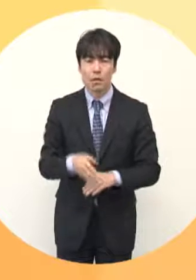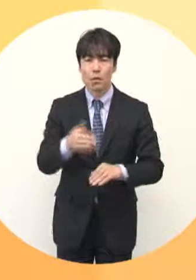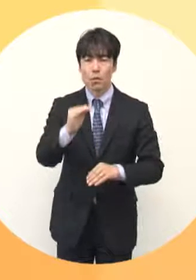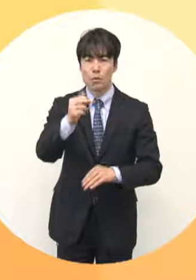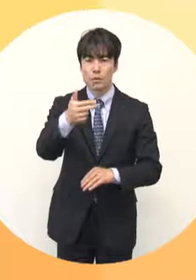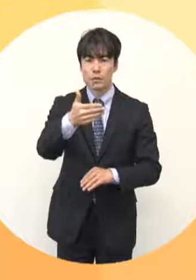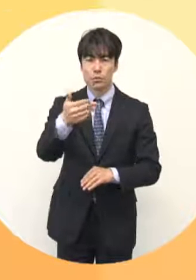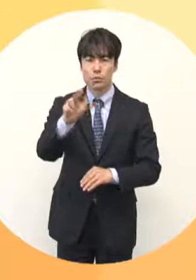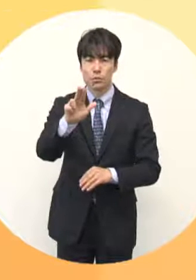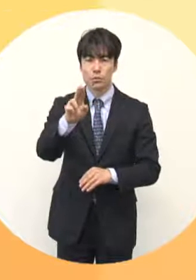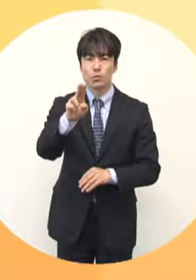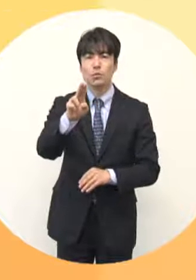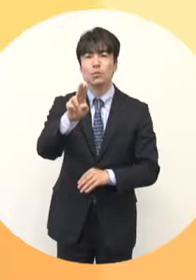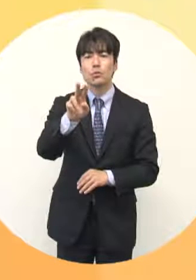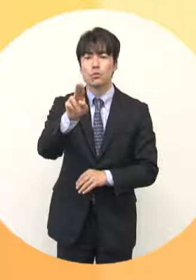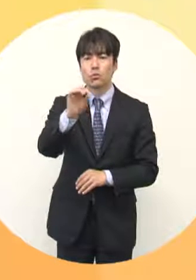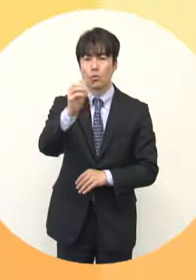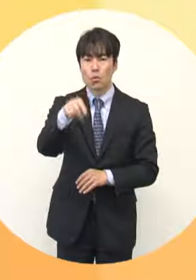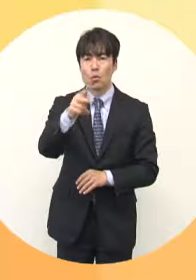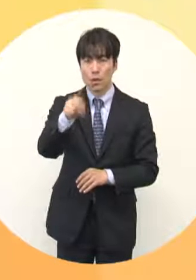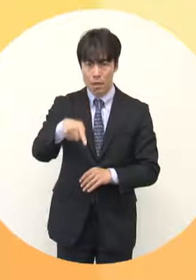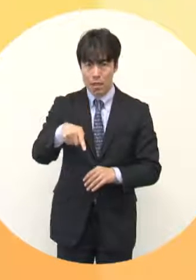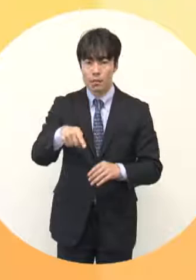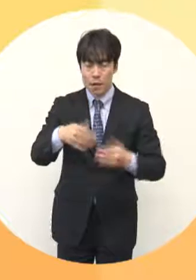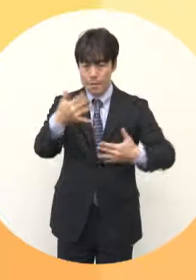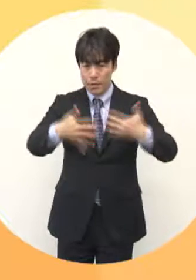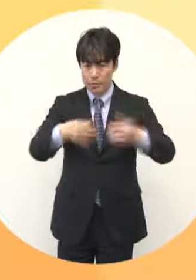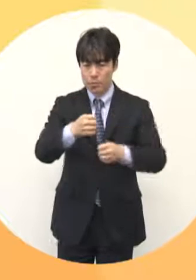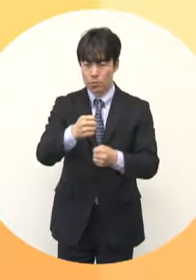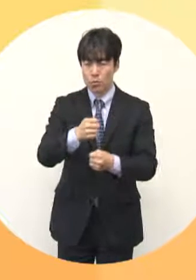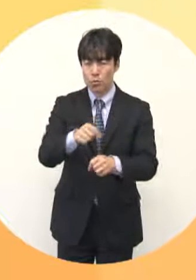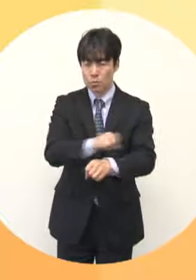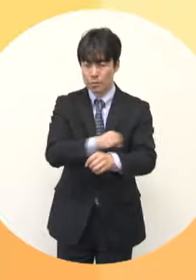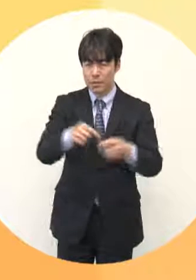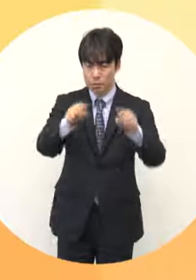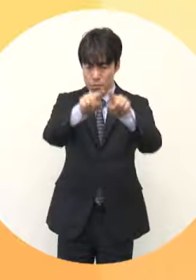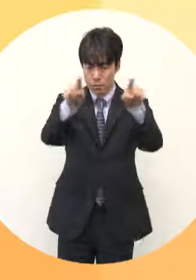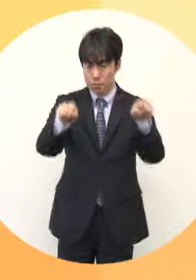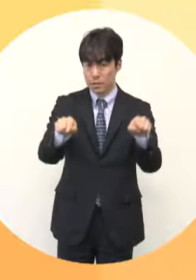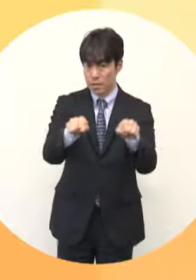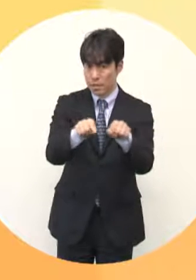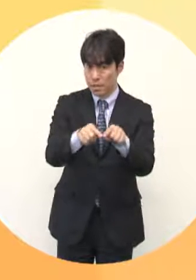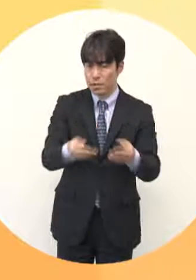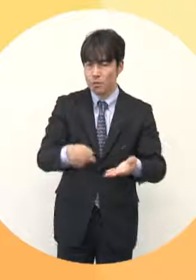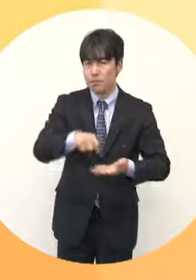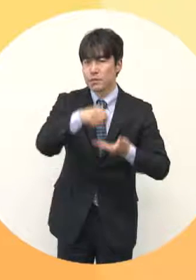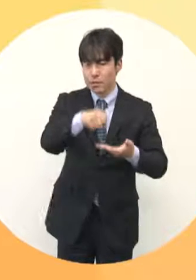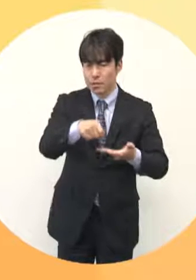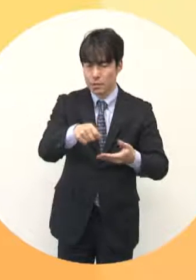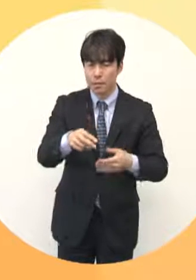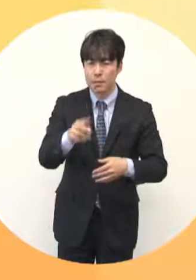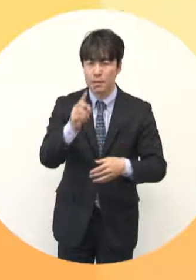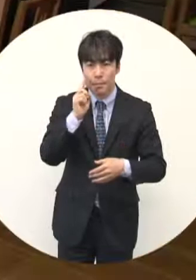は紹介したお店に番組特製ステッカーをプレゼント。来店の際にはぜひチェックしてく